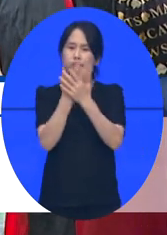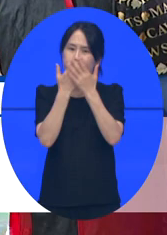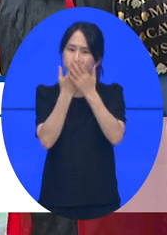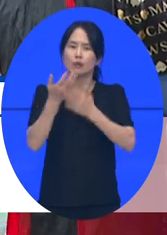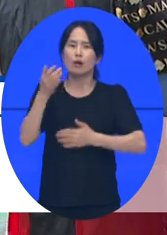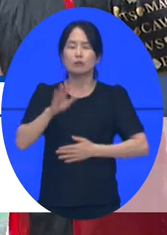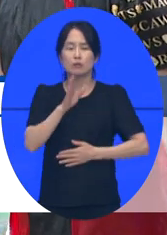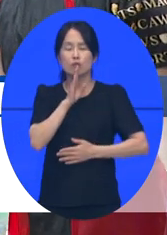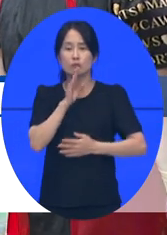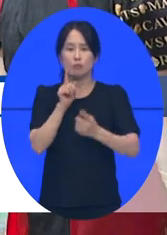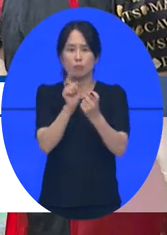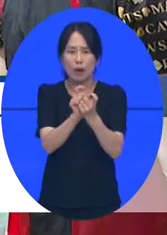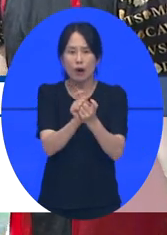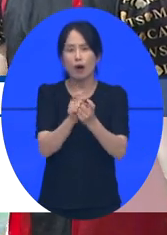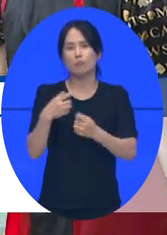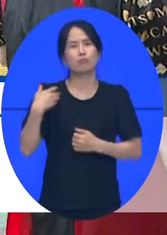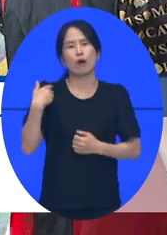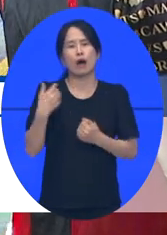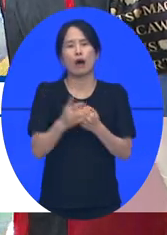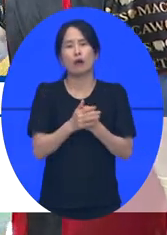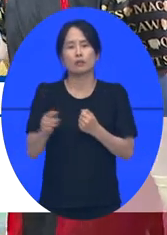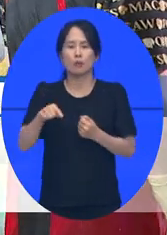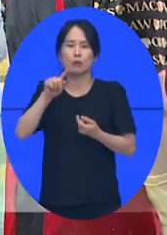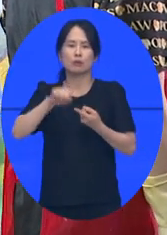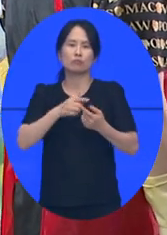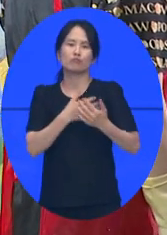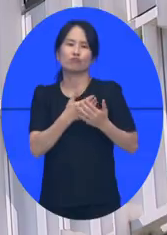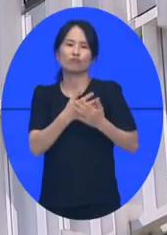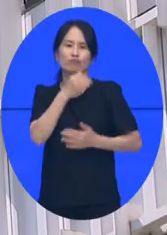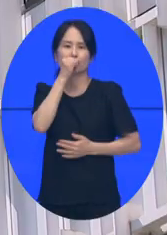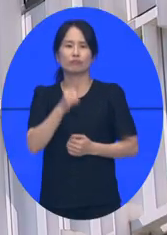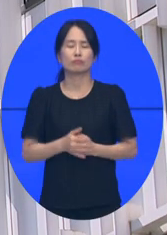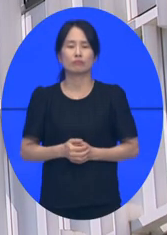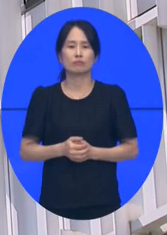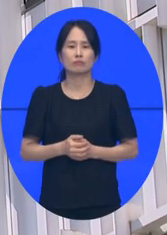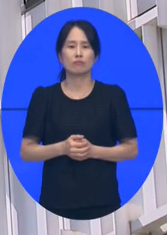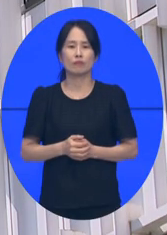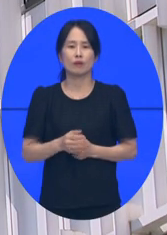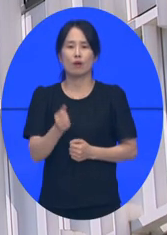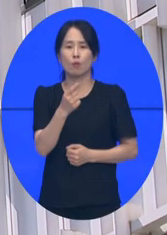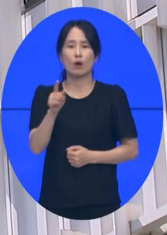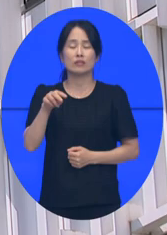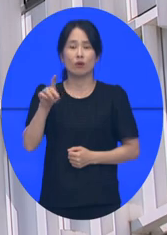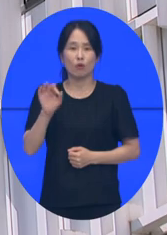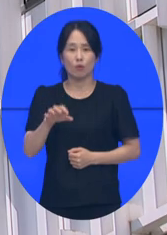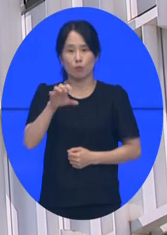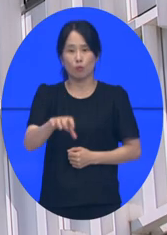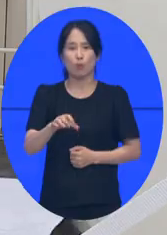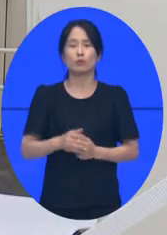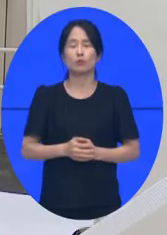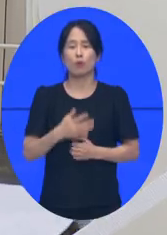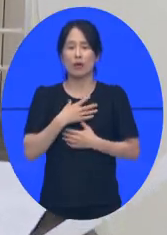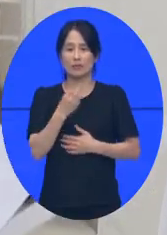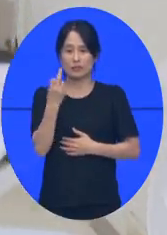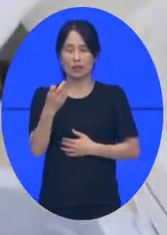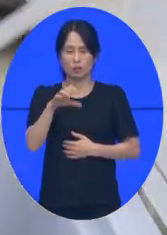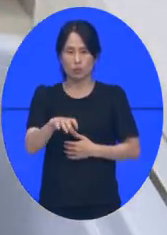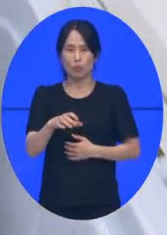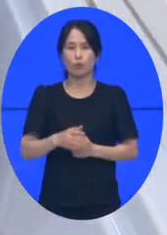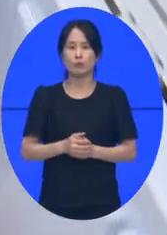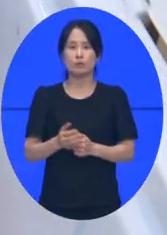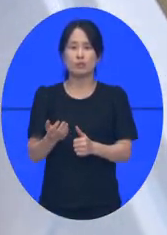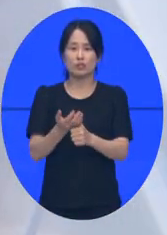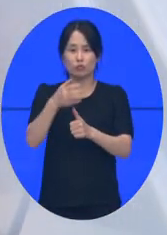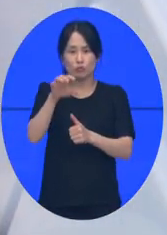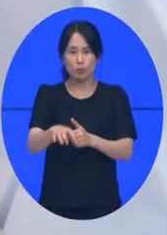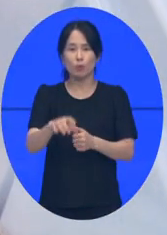있지만 현실이 될 수도 있는 거기 때문에 거기에 대한 불안감이 있죠. 경기도는 화성 군평항과 안산 탄도항, 양식장 등에서